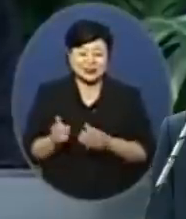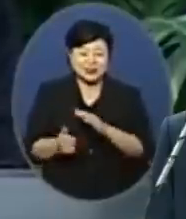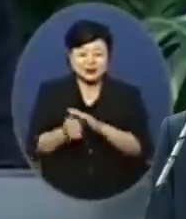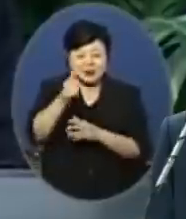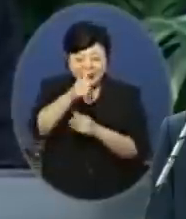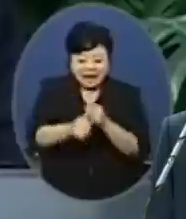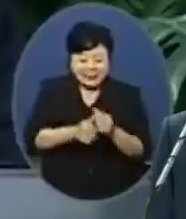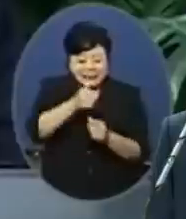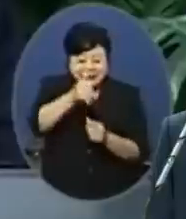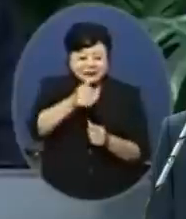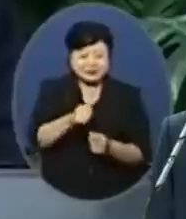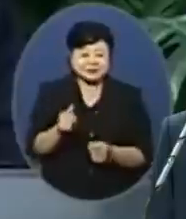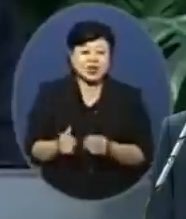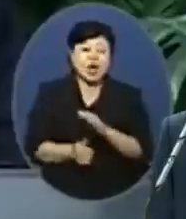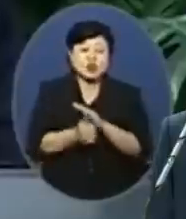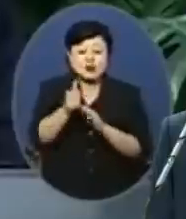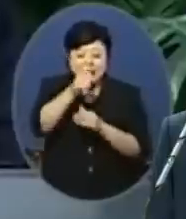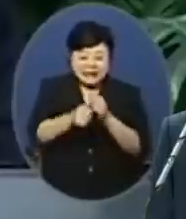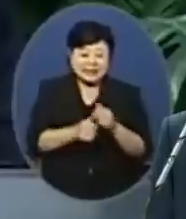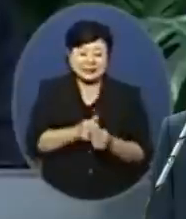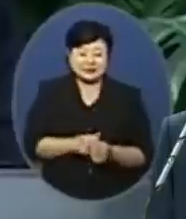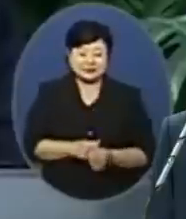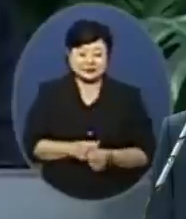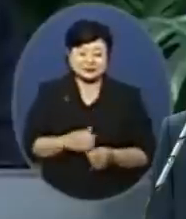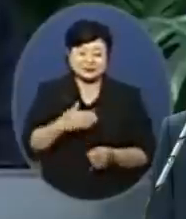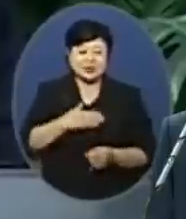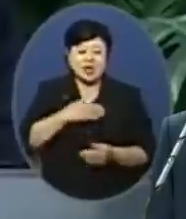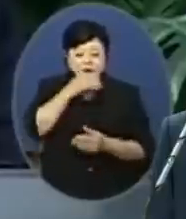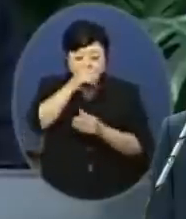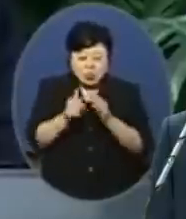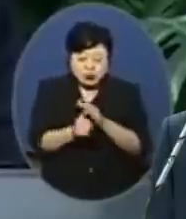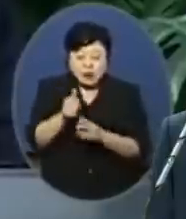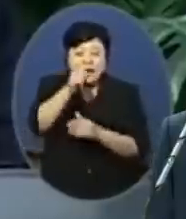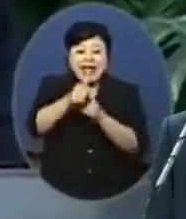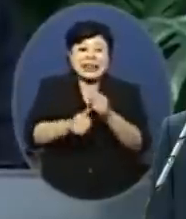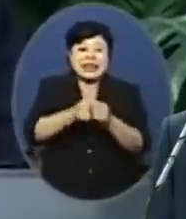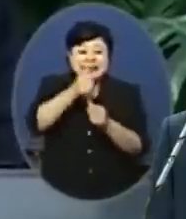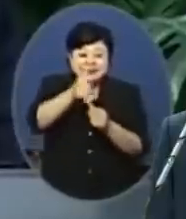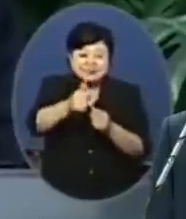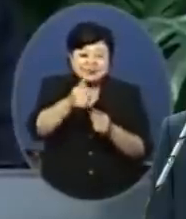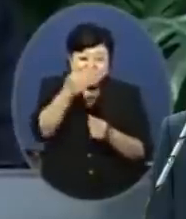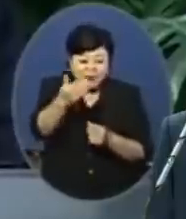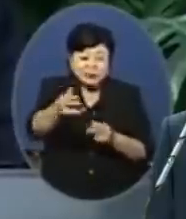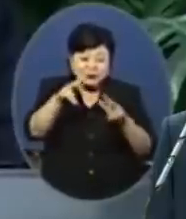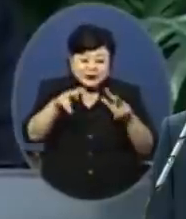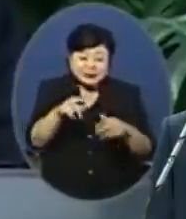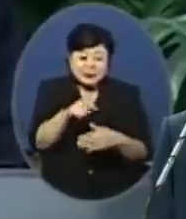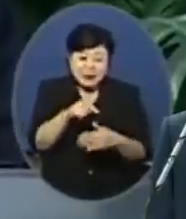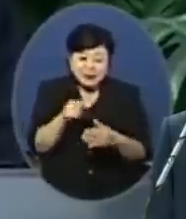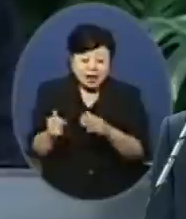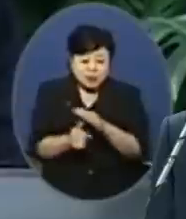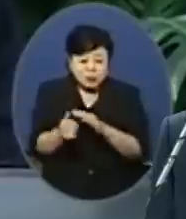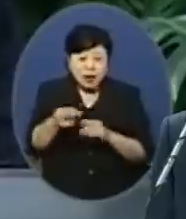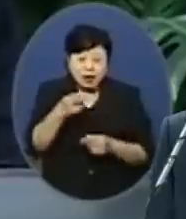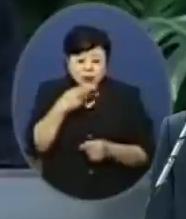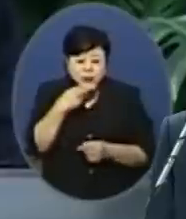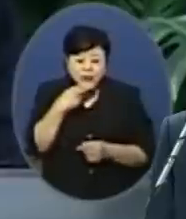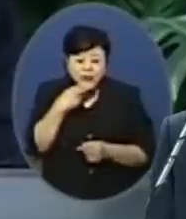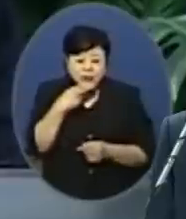소망의 하나님, 하나님은 소망의 하나님입니다. 한번 따라 말씀해, 소망의 하나님. 여러분 지금 마음속에 소망이